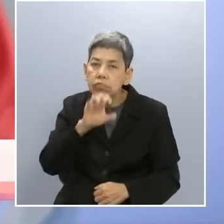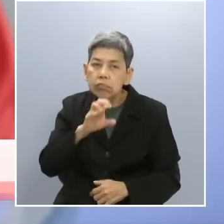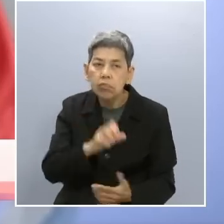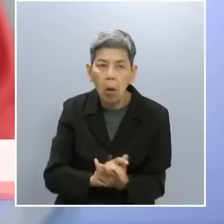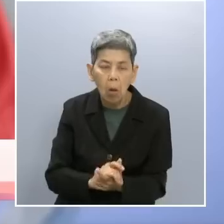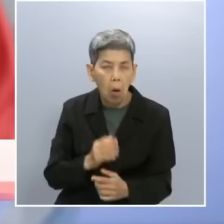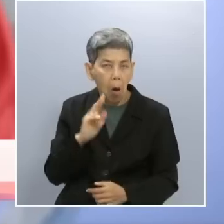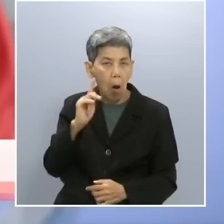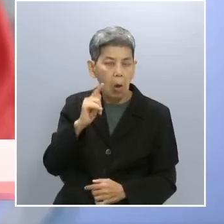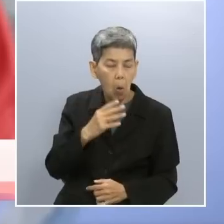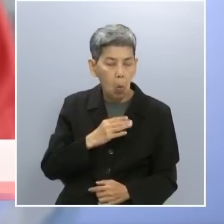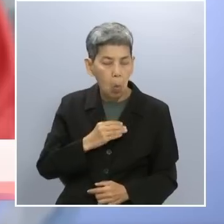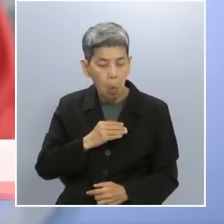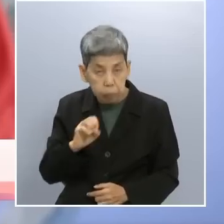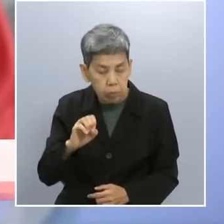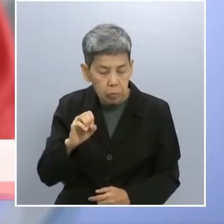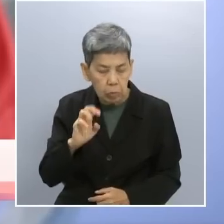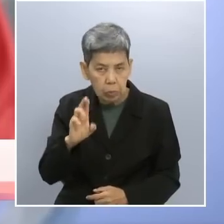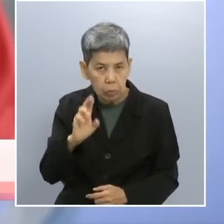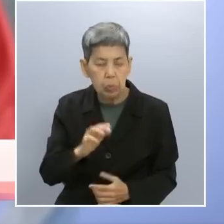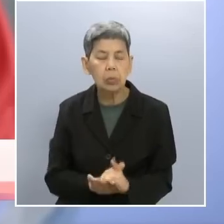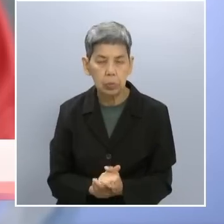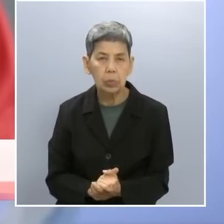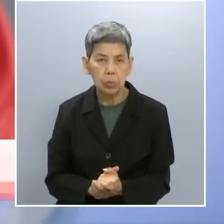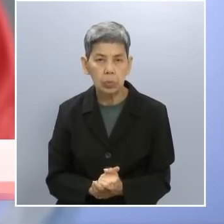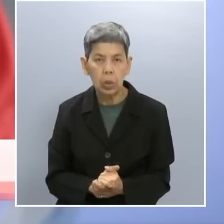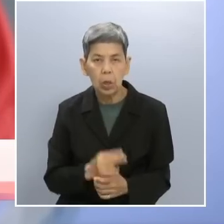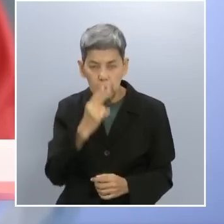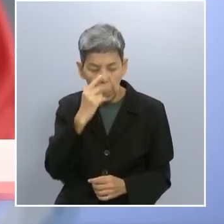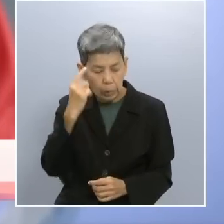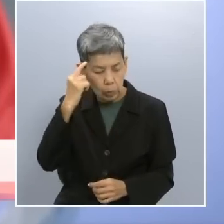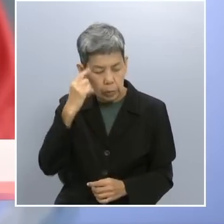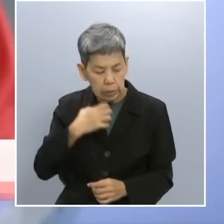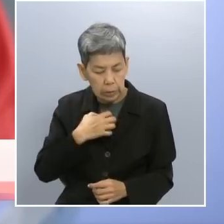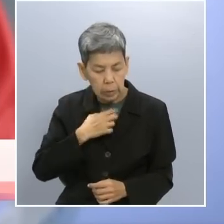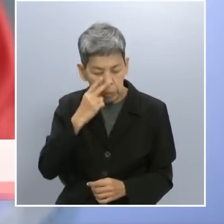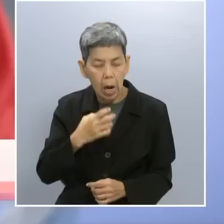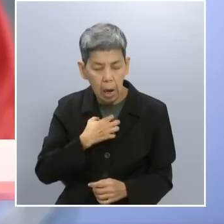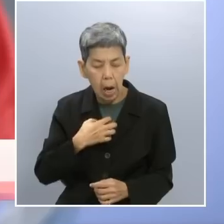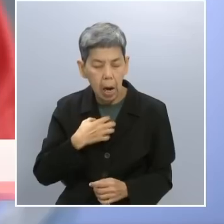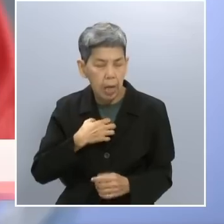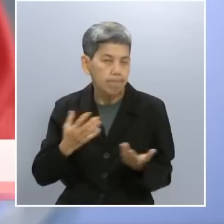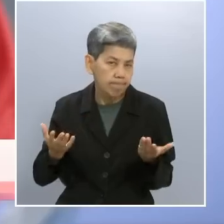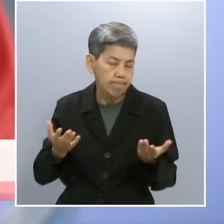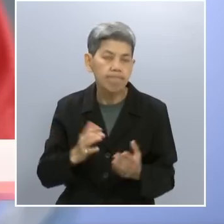จะโดนกัดไม่ใช่หรอกสาระไงอยากจะรู้เหลือเกินเนี่ย